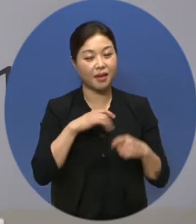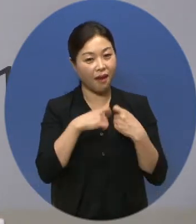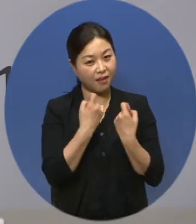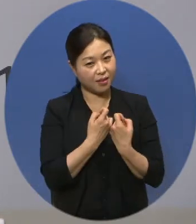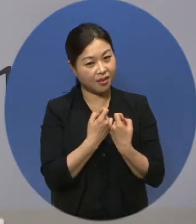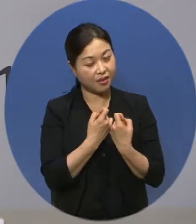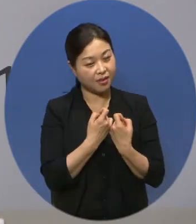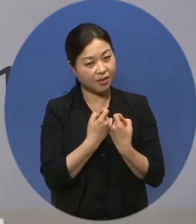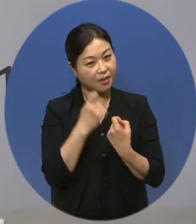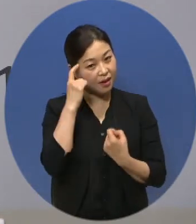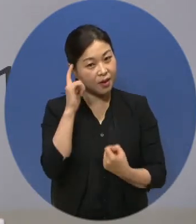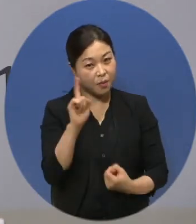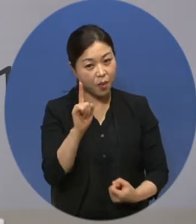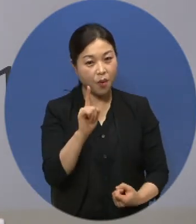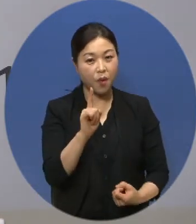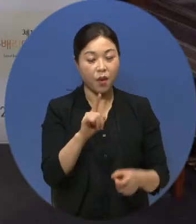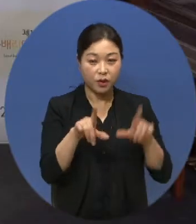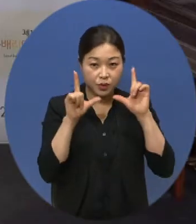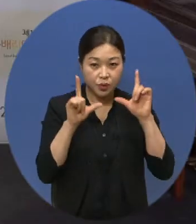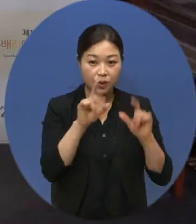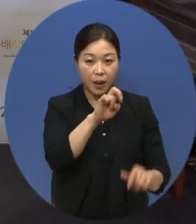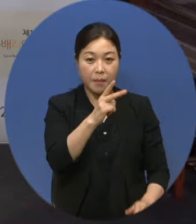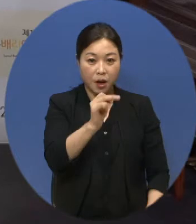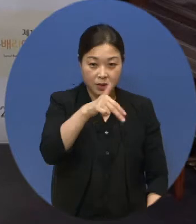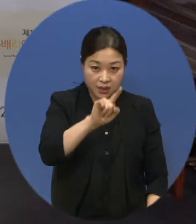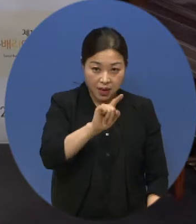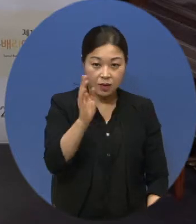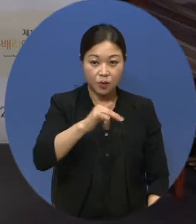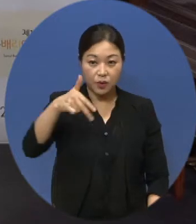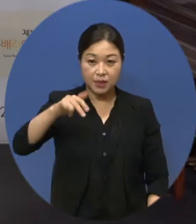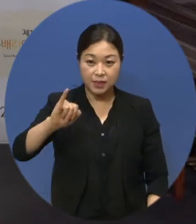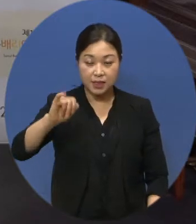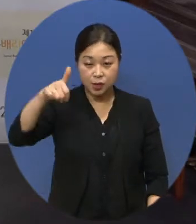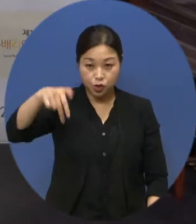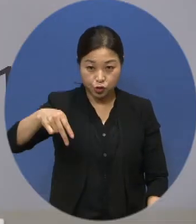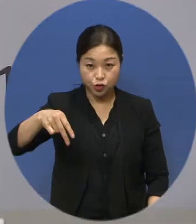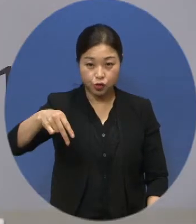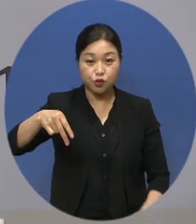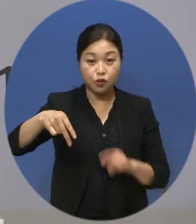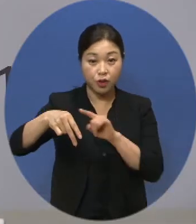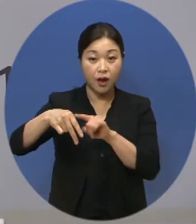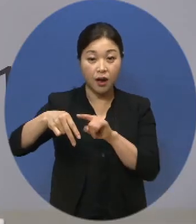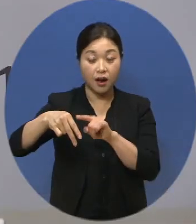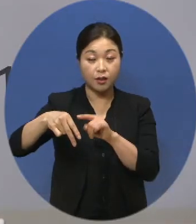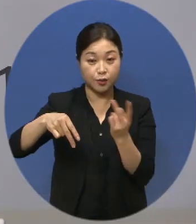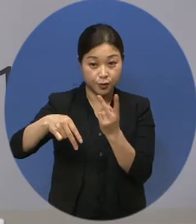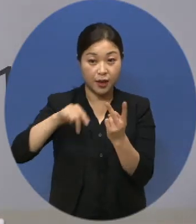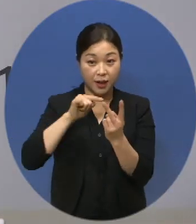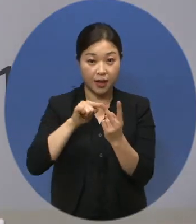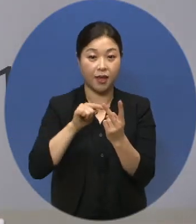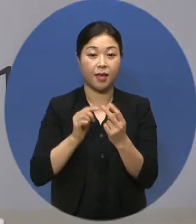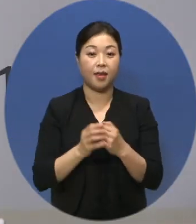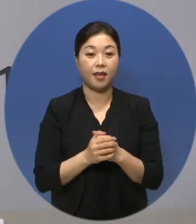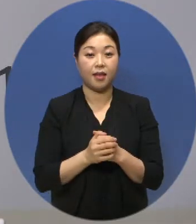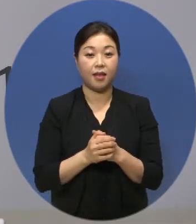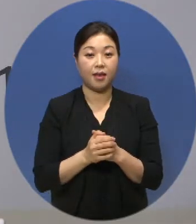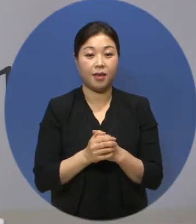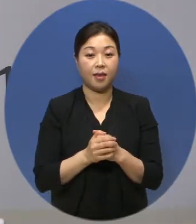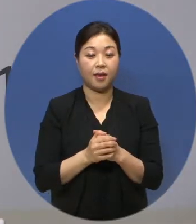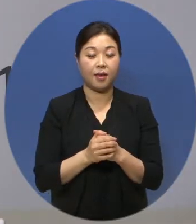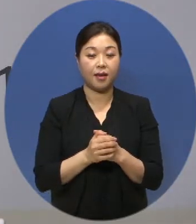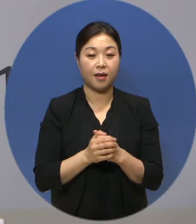이제 주인공이 명자 지규 맞나요? 그래서 그 명자와 지규의 감독님이